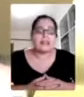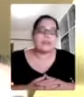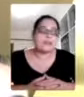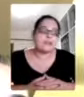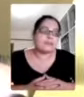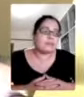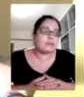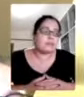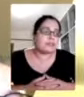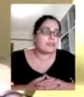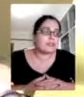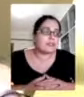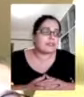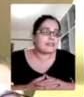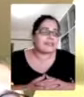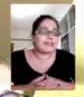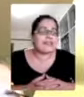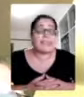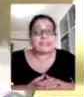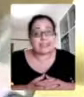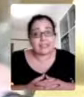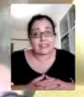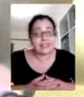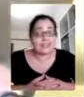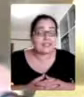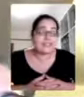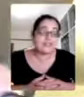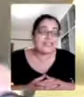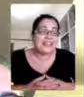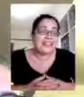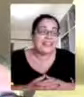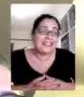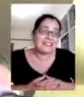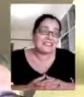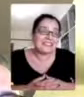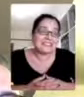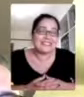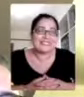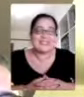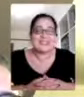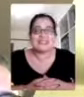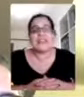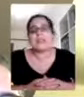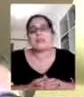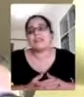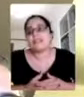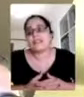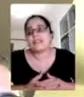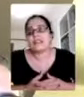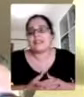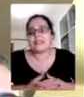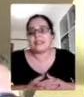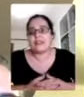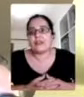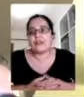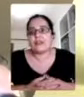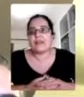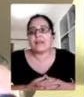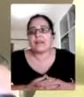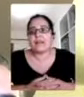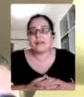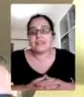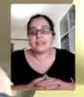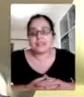geçtiniz? İşte nerenin vatandaşısınız vesaire? Hangi ülkeye giriyorsunuz? Bunların hepsinin önemi